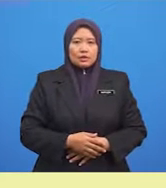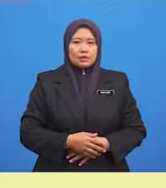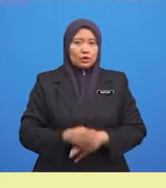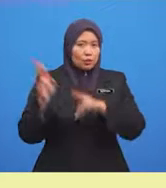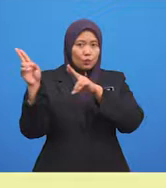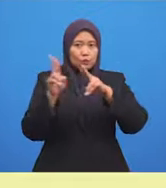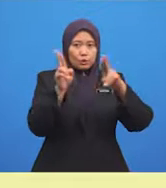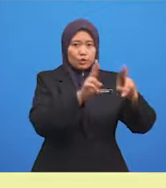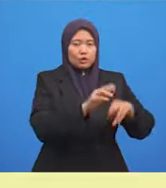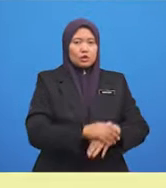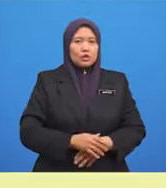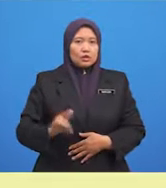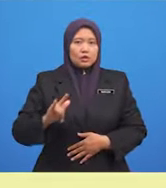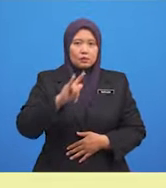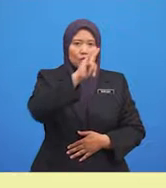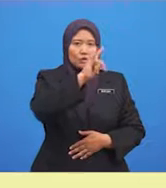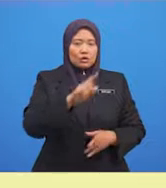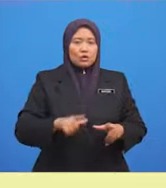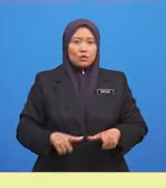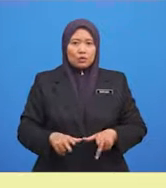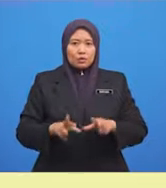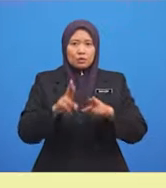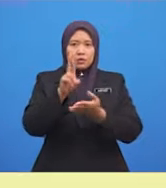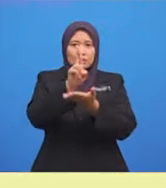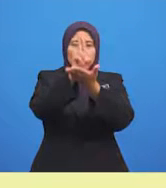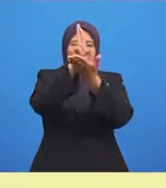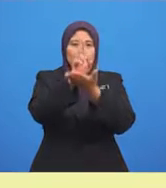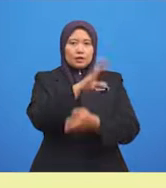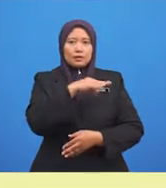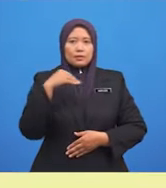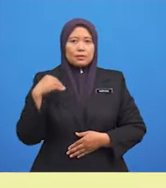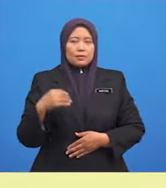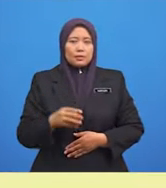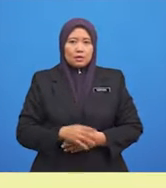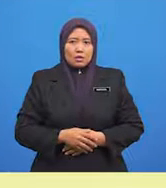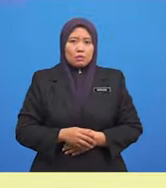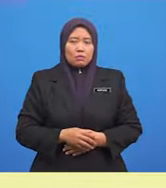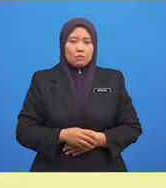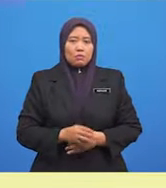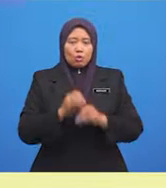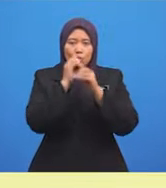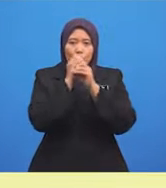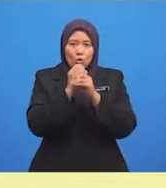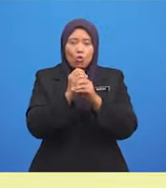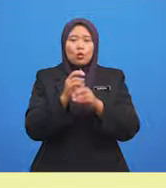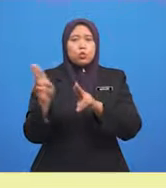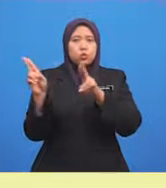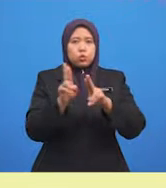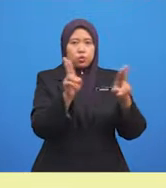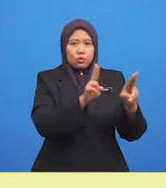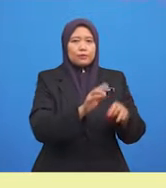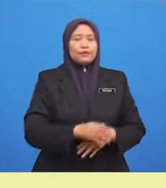dari kapal terbang, roket dan belon udara. Dapat kita simpulkan di